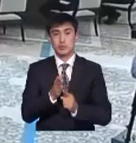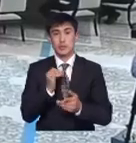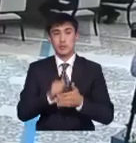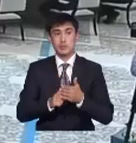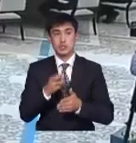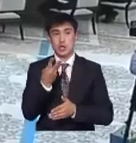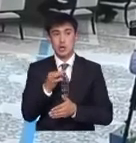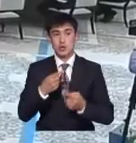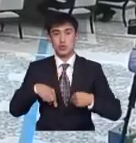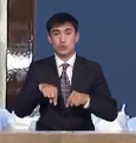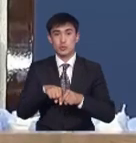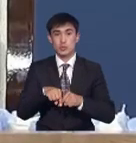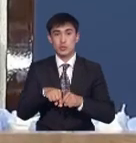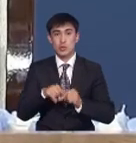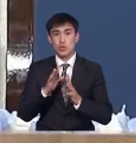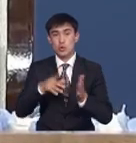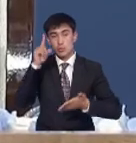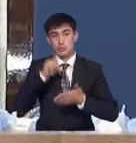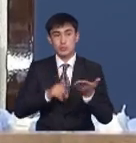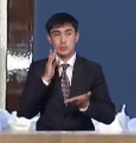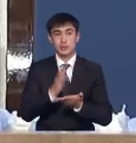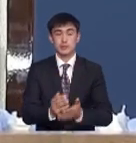Себебі Шанхай ұйымынан көп үміт артады.